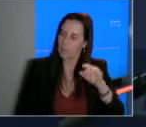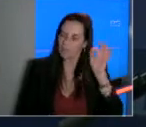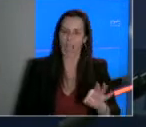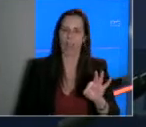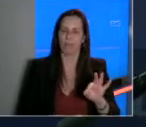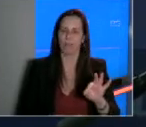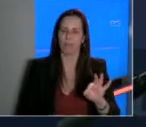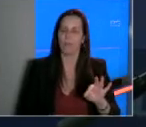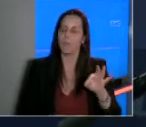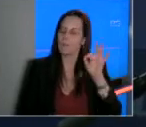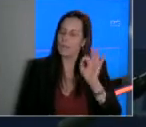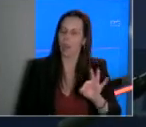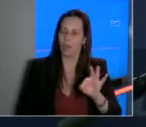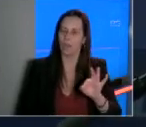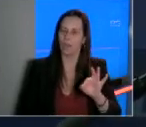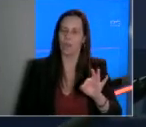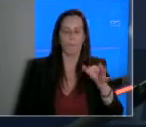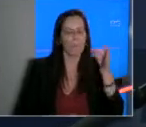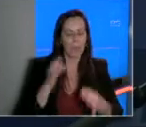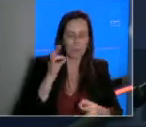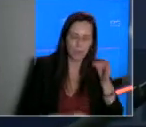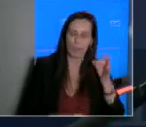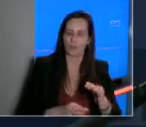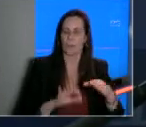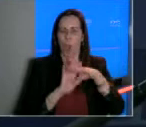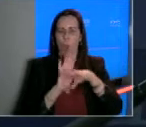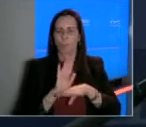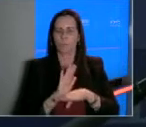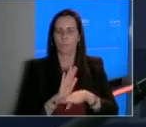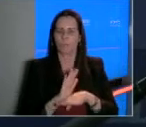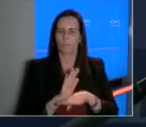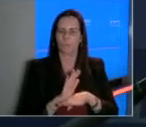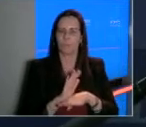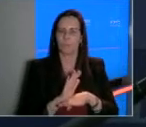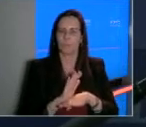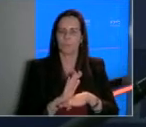ונרמסת, תוך פגיעה במרכיבי האיזונים והבלמים ובשלטון החוק.